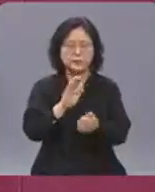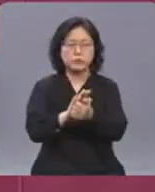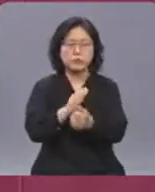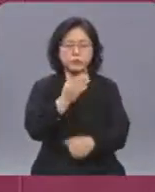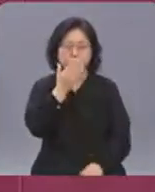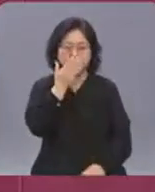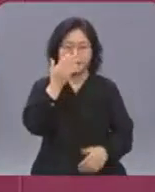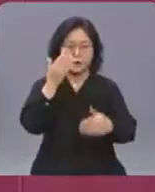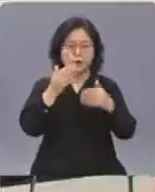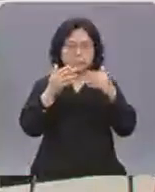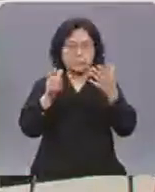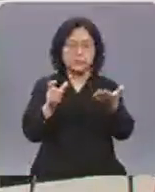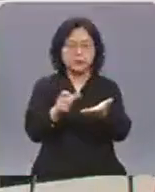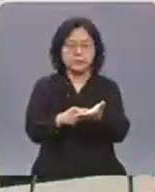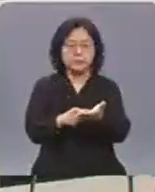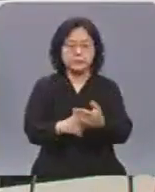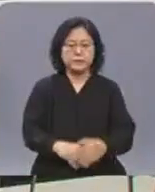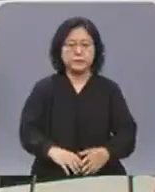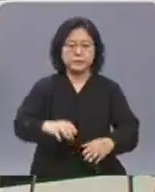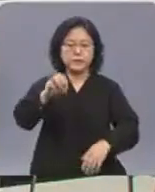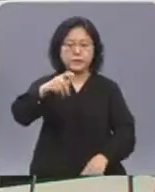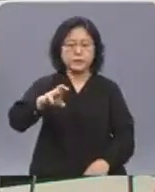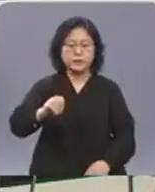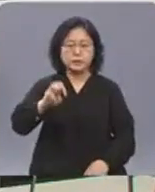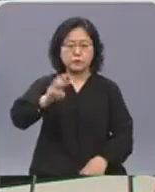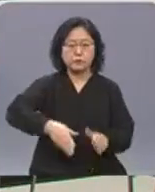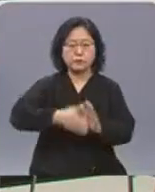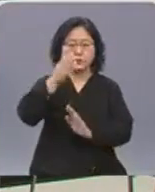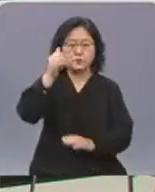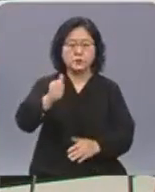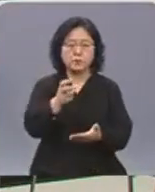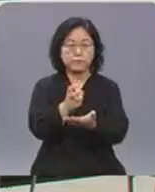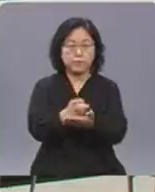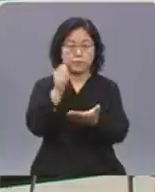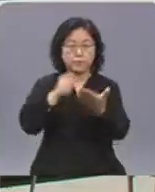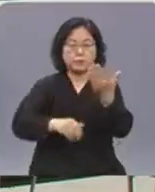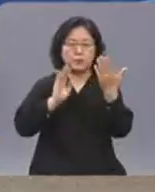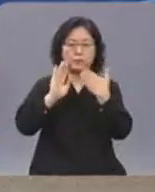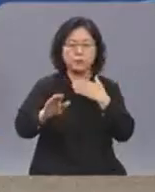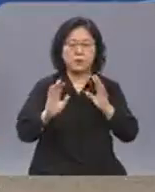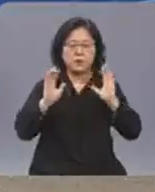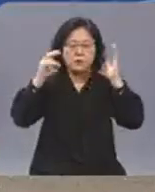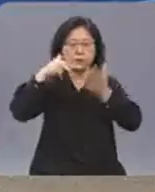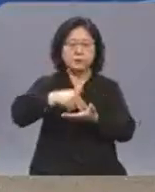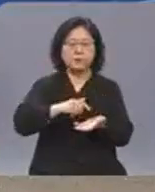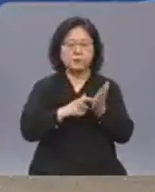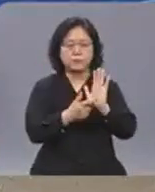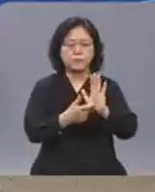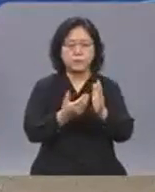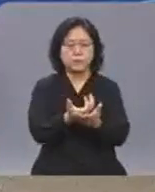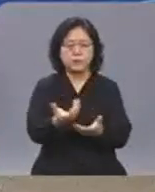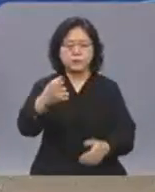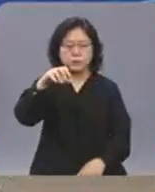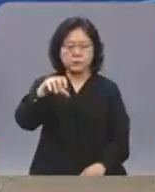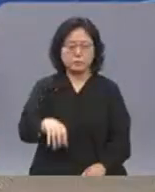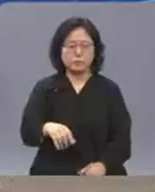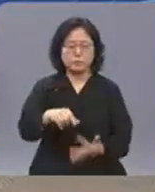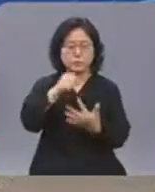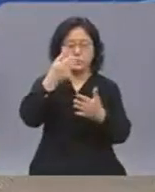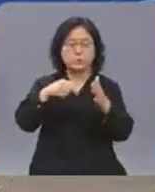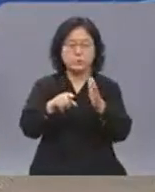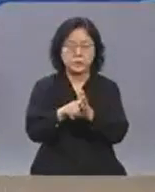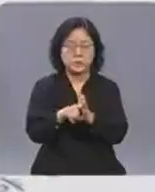있도록 하는 것입니다 강기정 광주시장은 법안통과 직후 환영문을 내고 이전 후보지를 선정하기